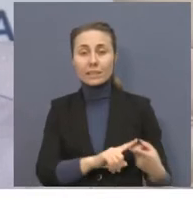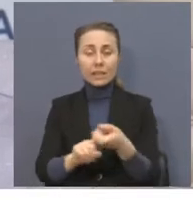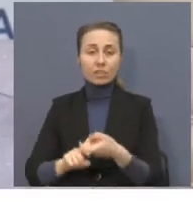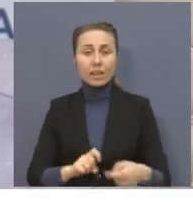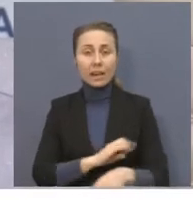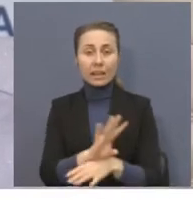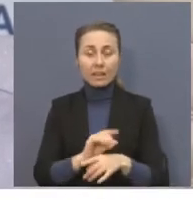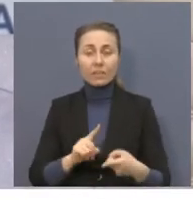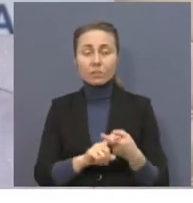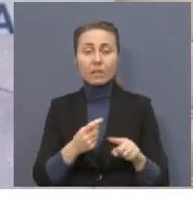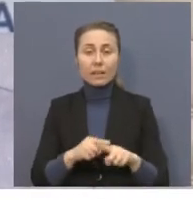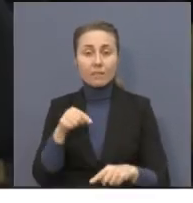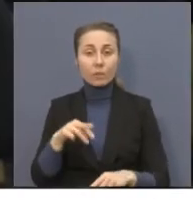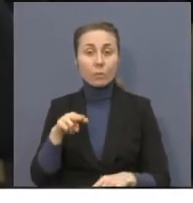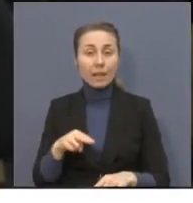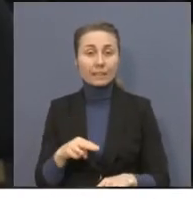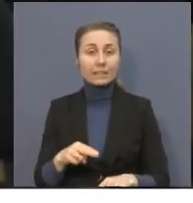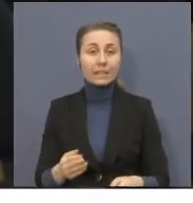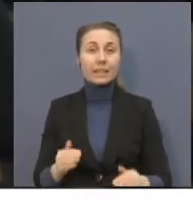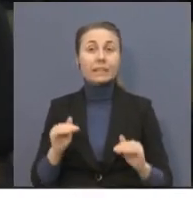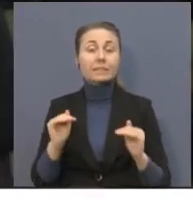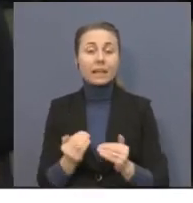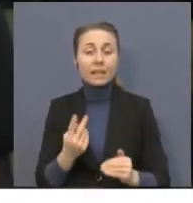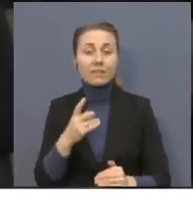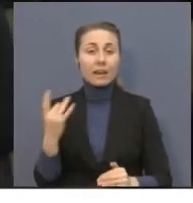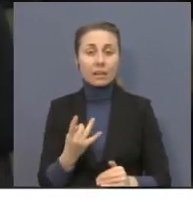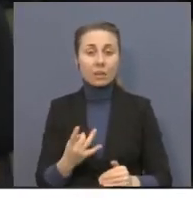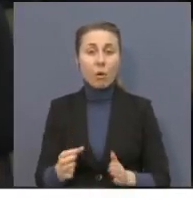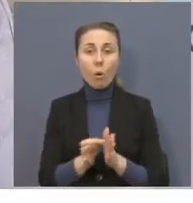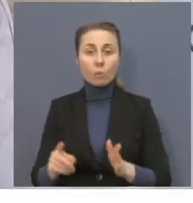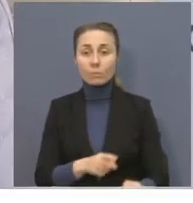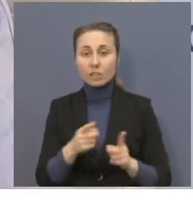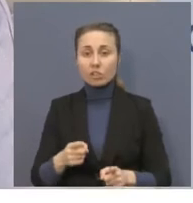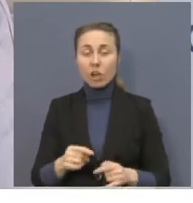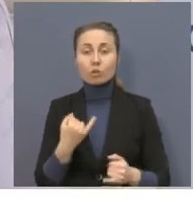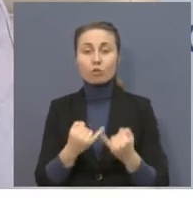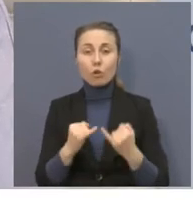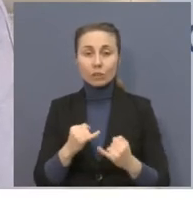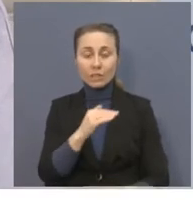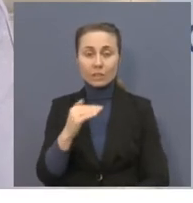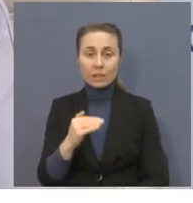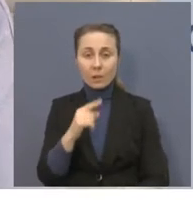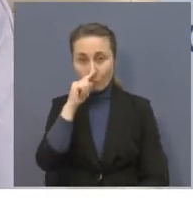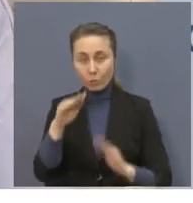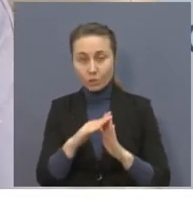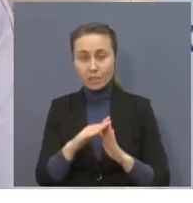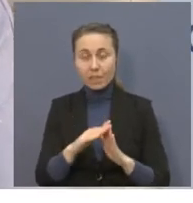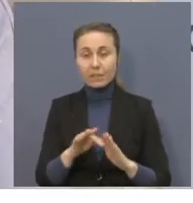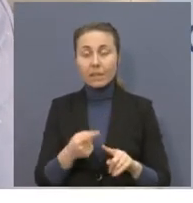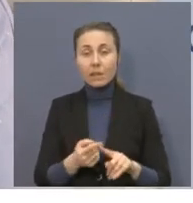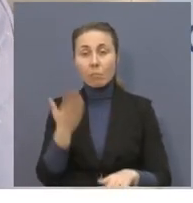инфекцией в регионе в эту пятницу снизился почти в два раза. Область перешла в желтую зону. По сравнению с прошлой неделей у